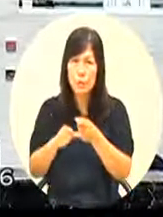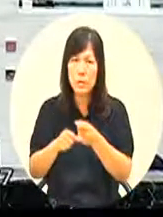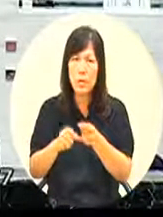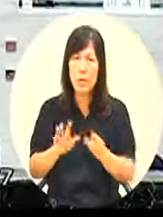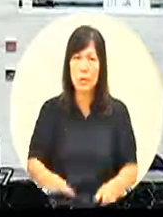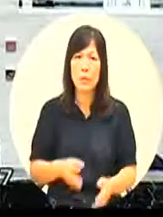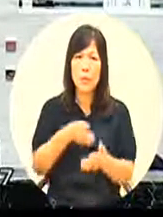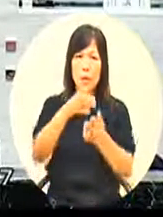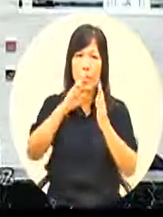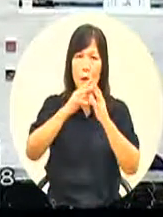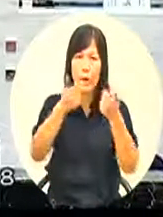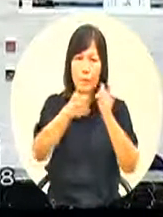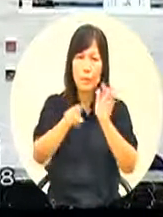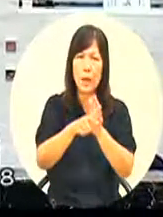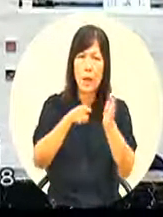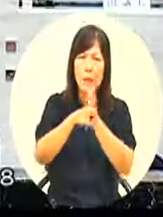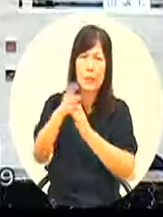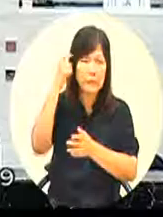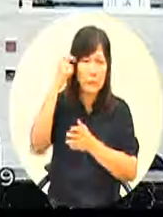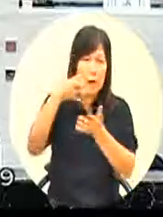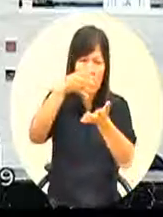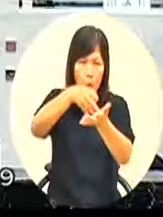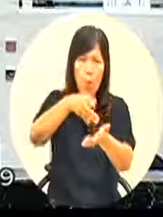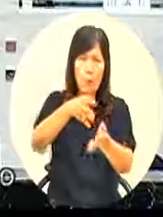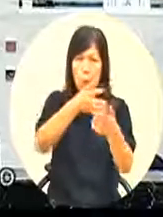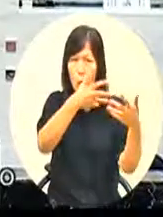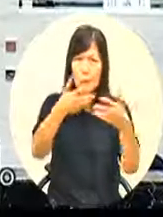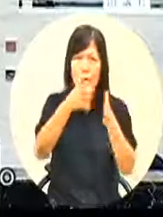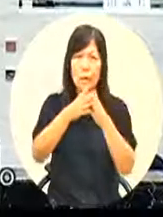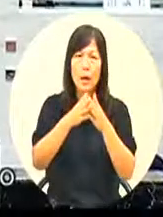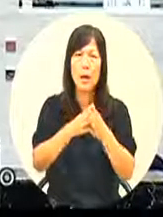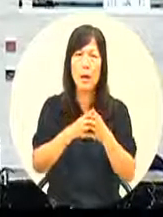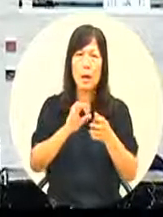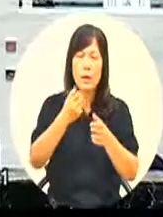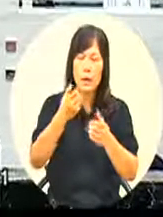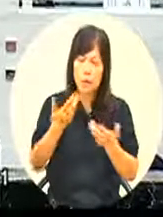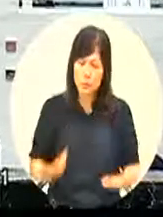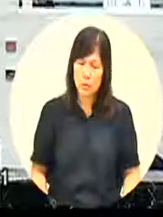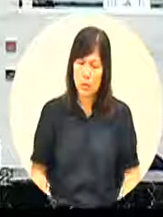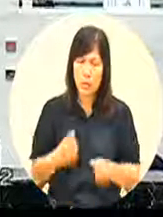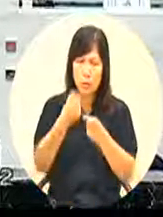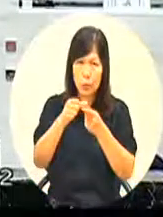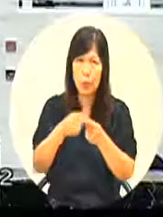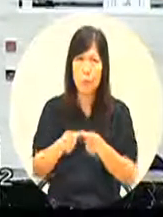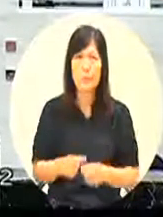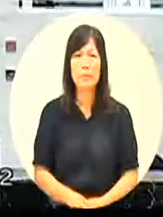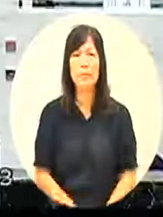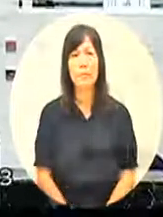为议员一边一直想要赶快来质询，那我们就好先休息。